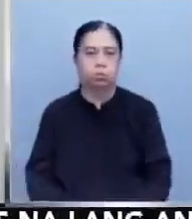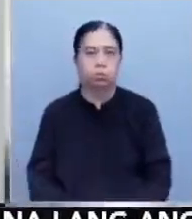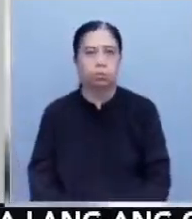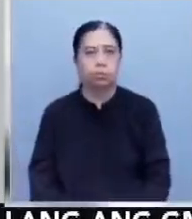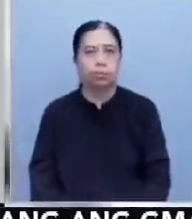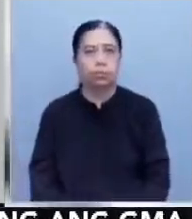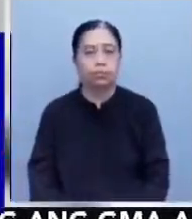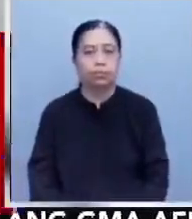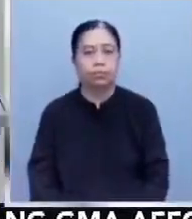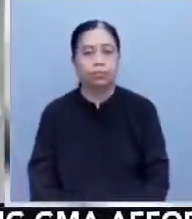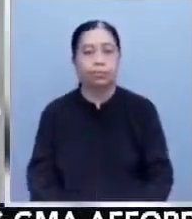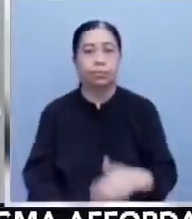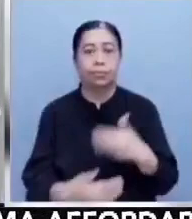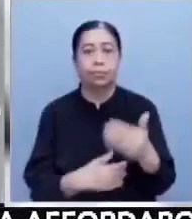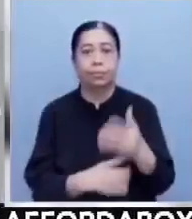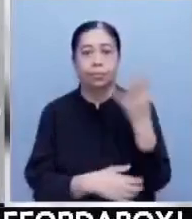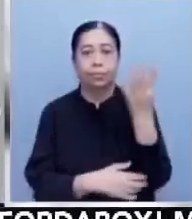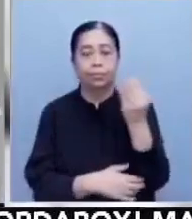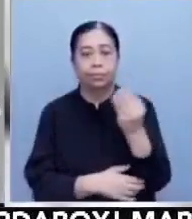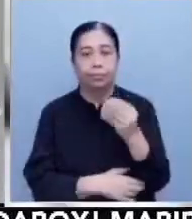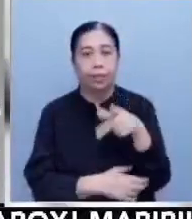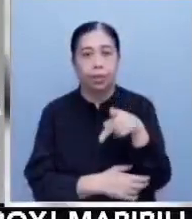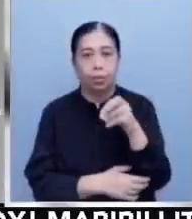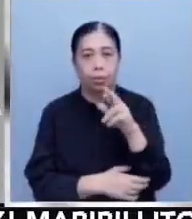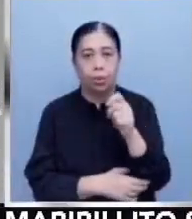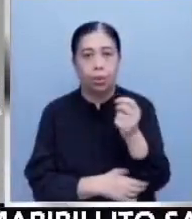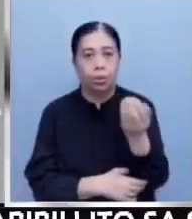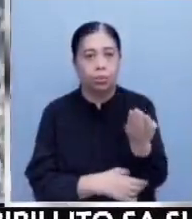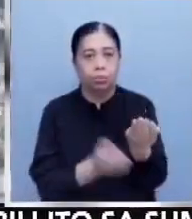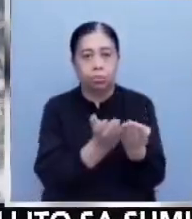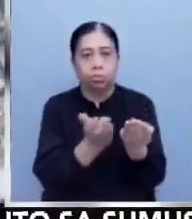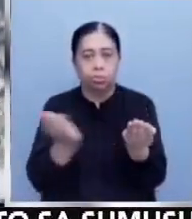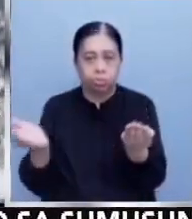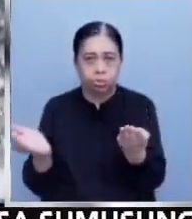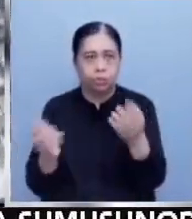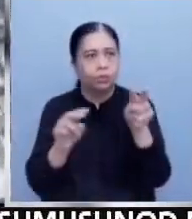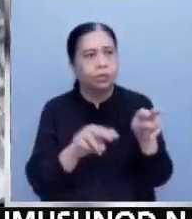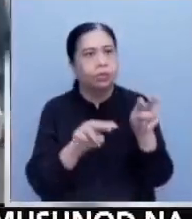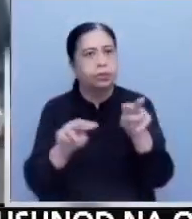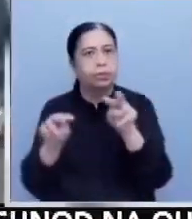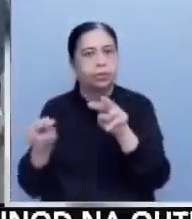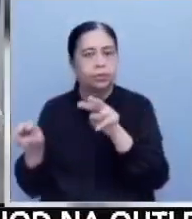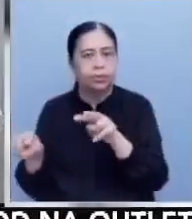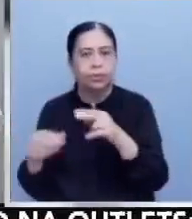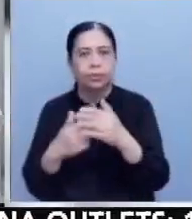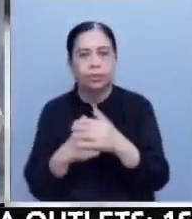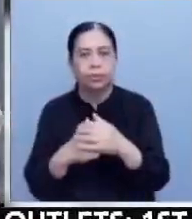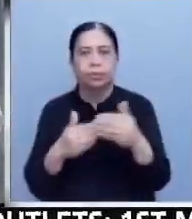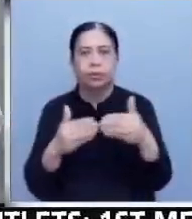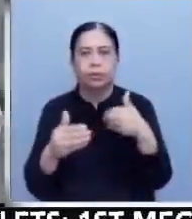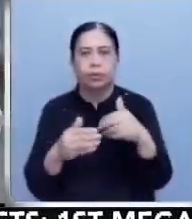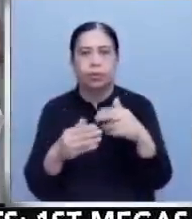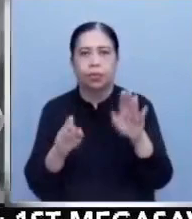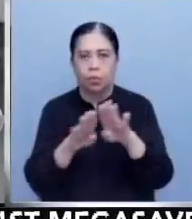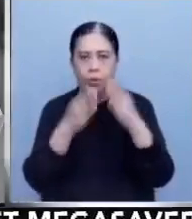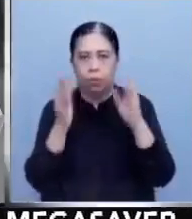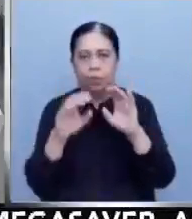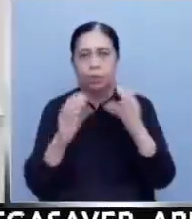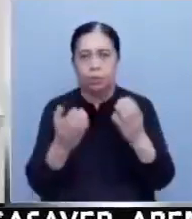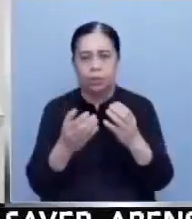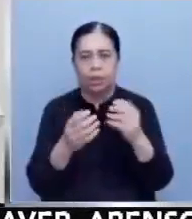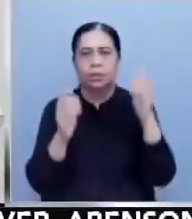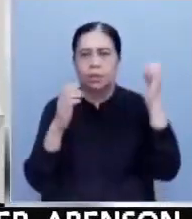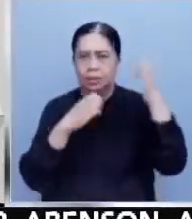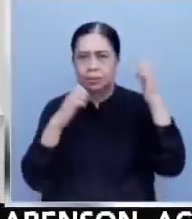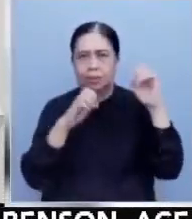Sa Batangas Port, nag-ikot ang mga tauhan ng Philippine Coast Guard ngayong huling Sabado bago ang pasukan. Inaasahan doon ang dagsa ng mga